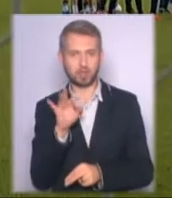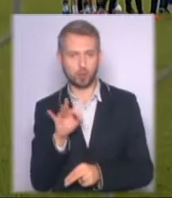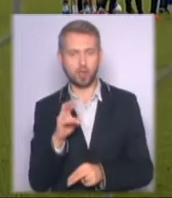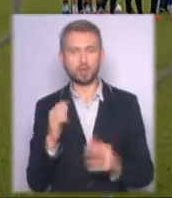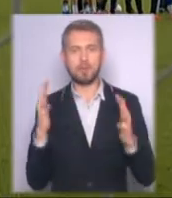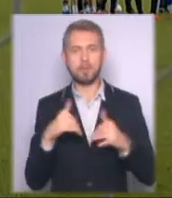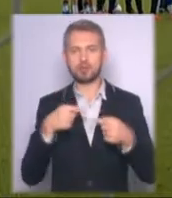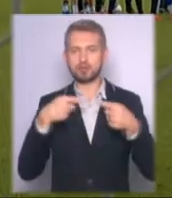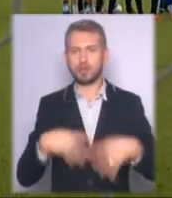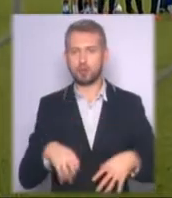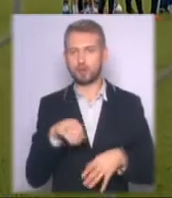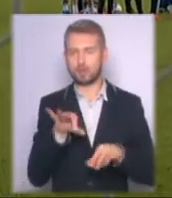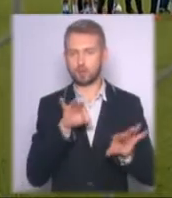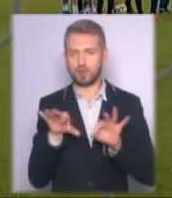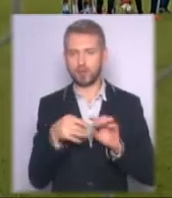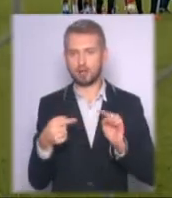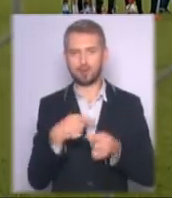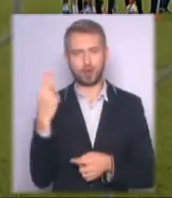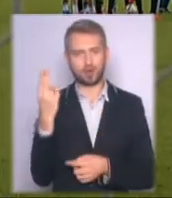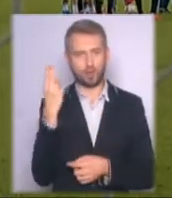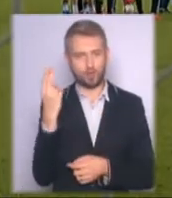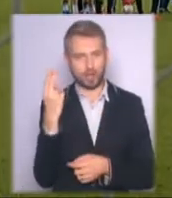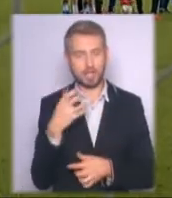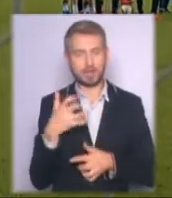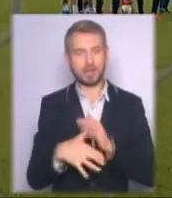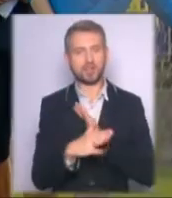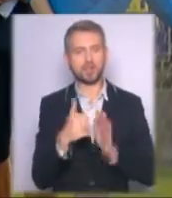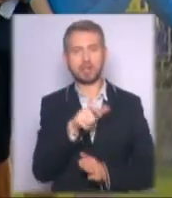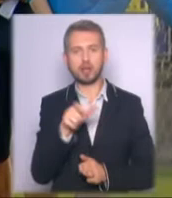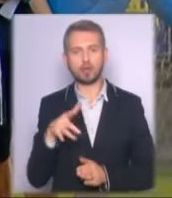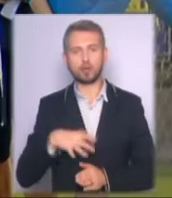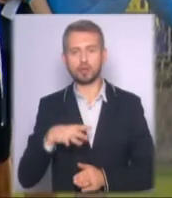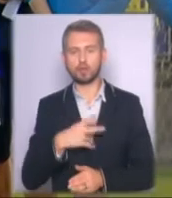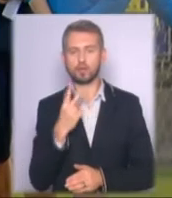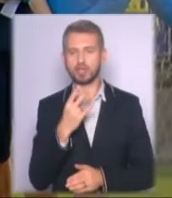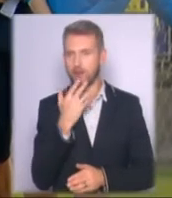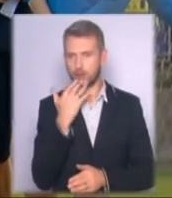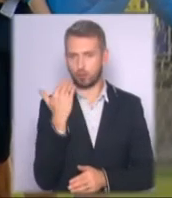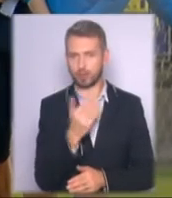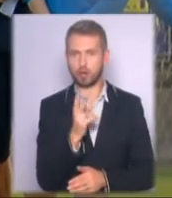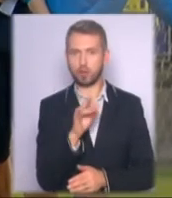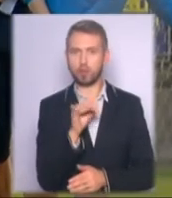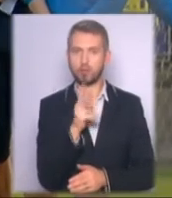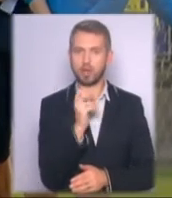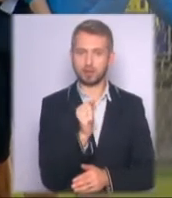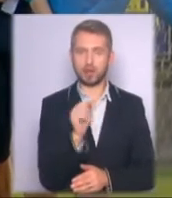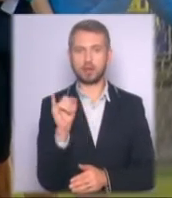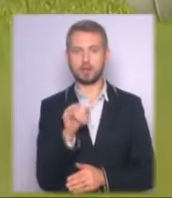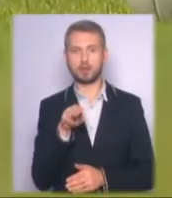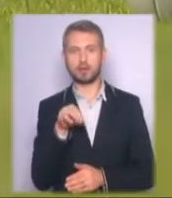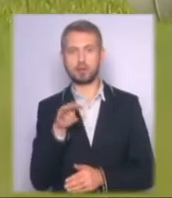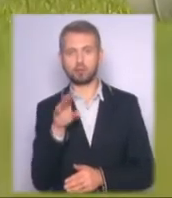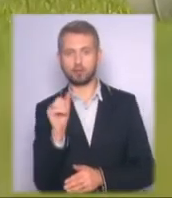плей-офф Євро-кваліфікації проти Словенії. Серед викликаних очікувано два легіонери – Євген Коноплянка та Анатолій